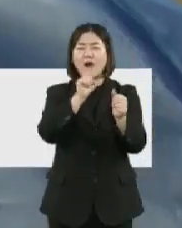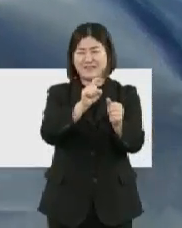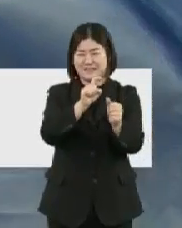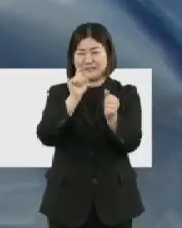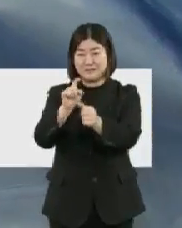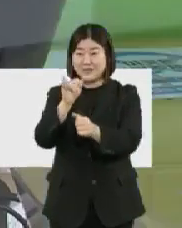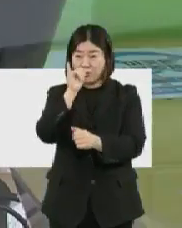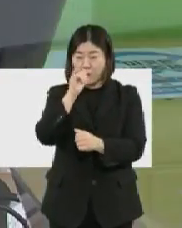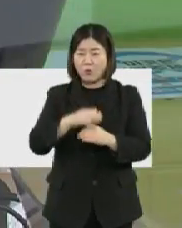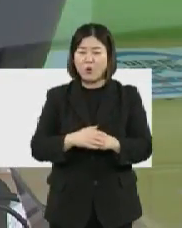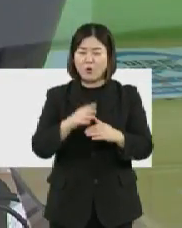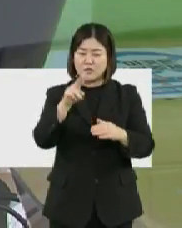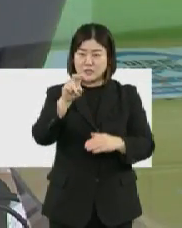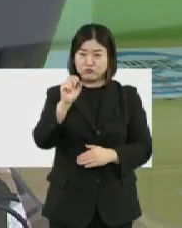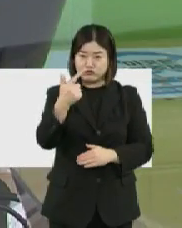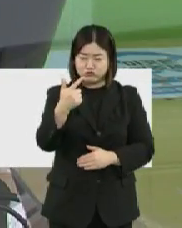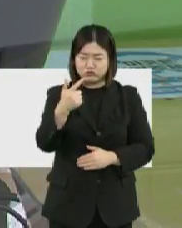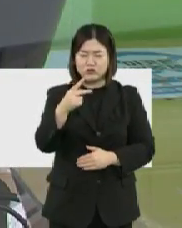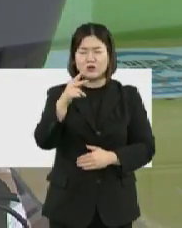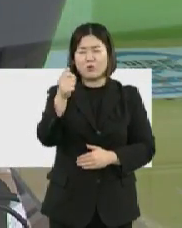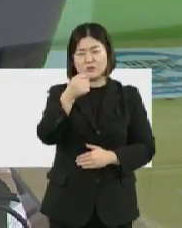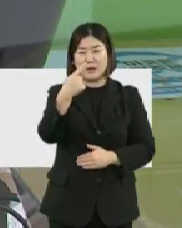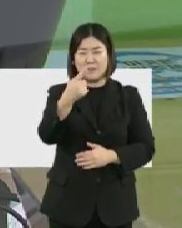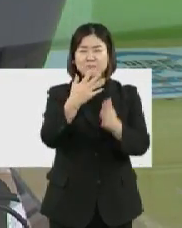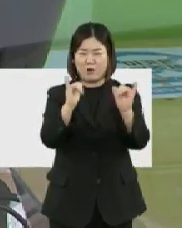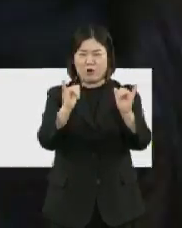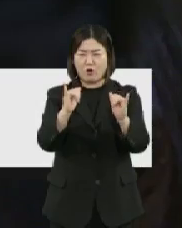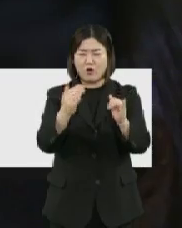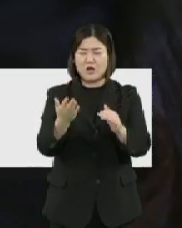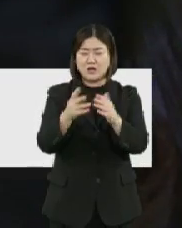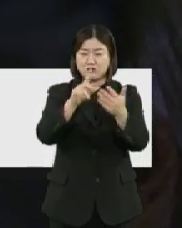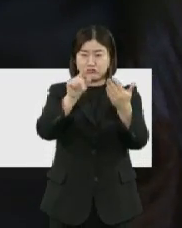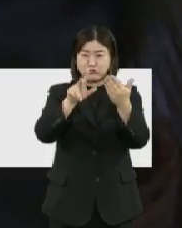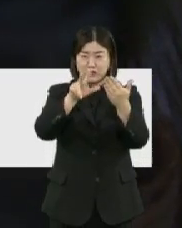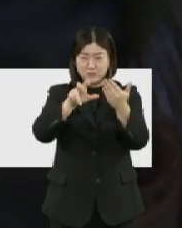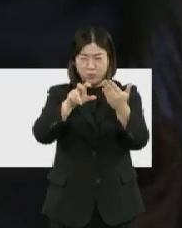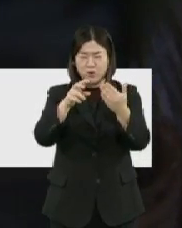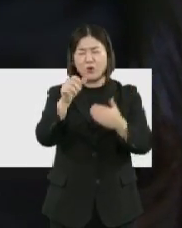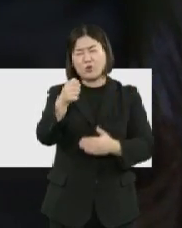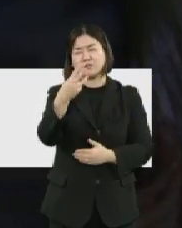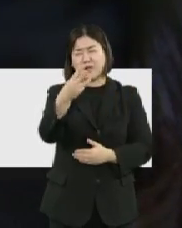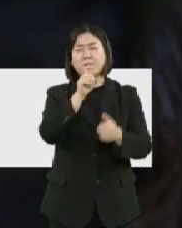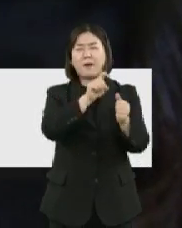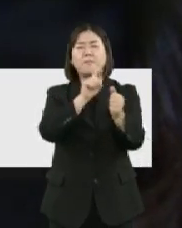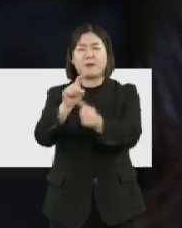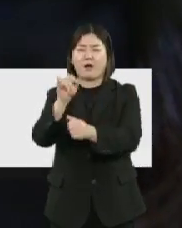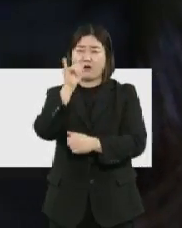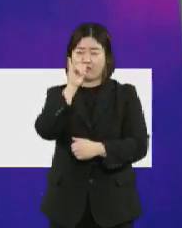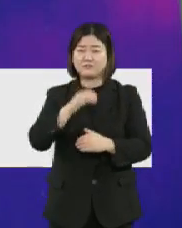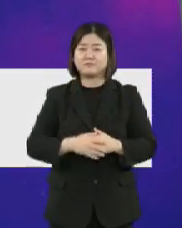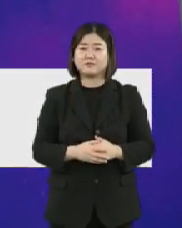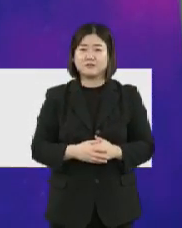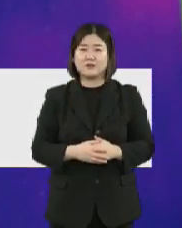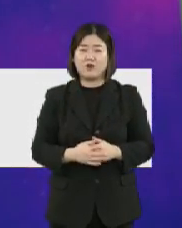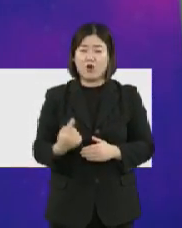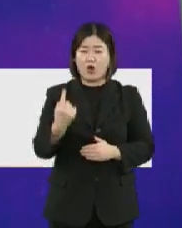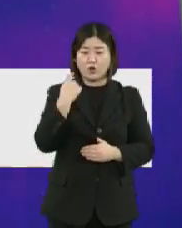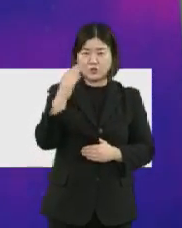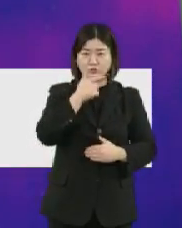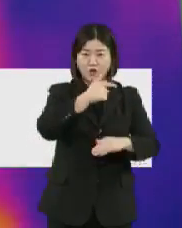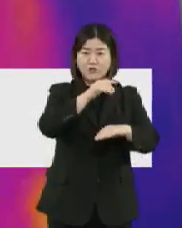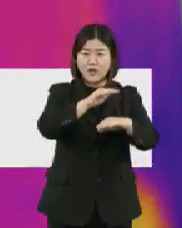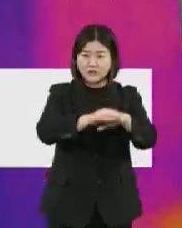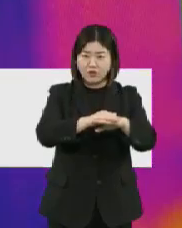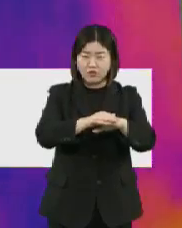판정을 받았으며 26일에는 51명 전날 25일에는 53명이 확정됐습니다 한편 어제부터